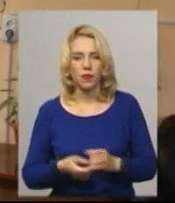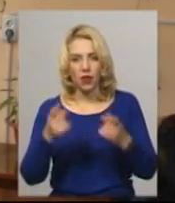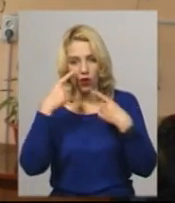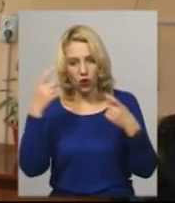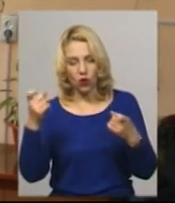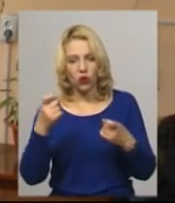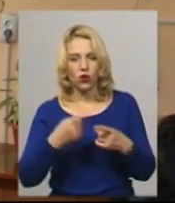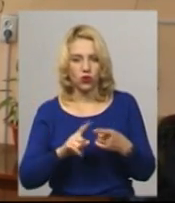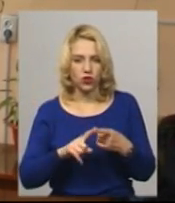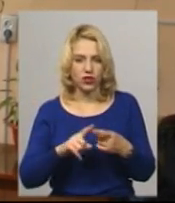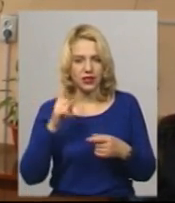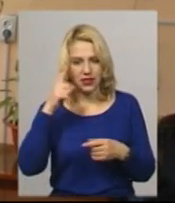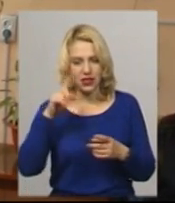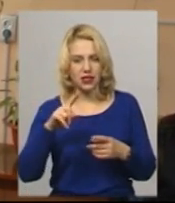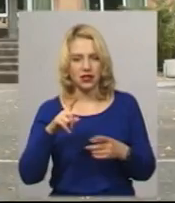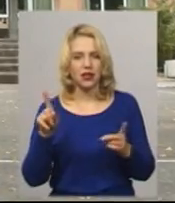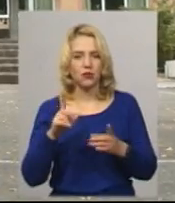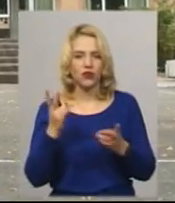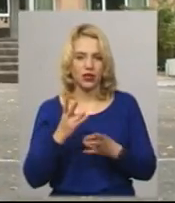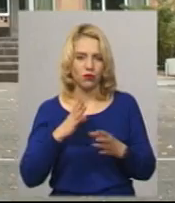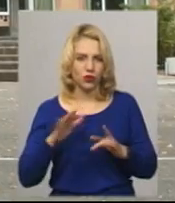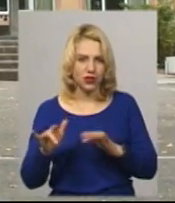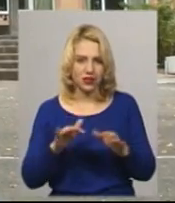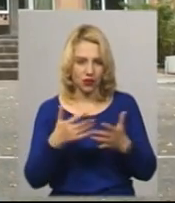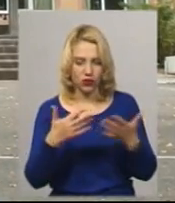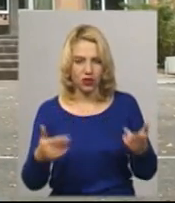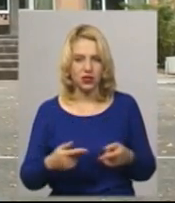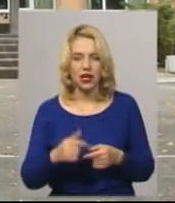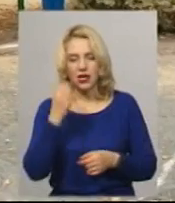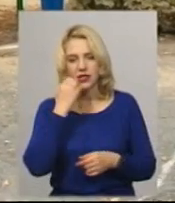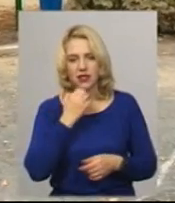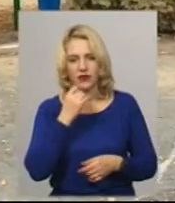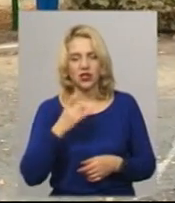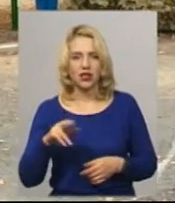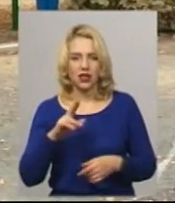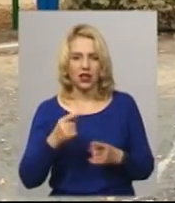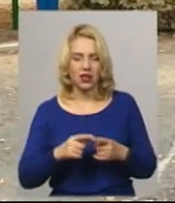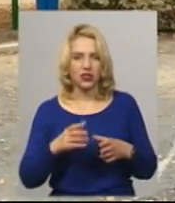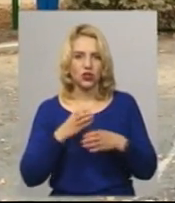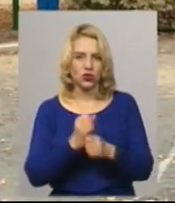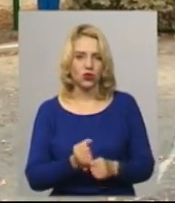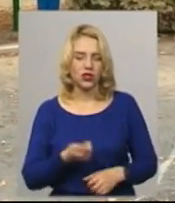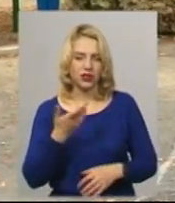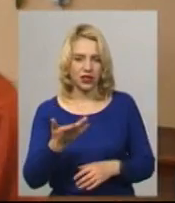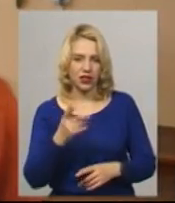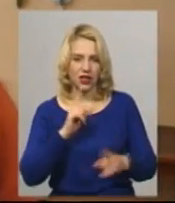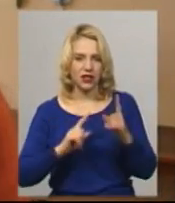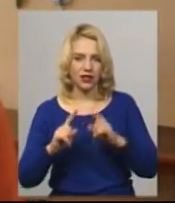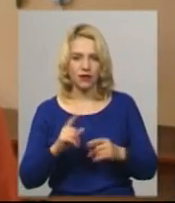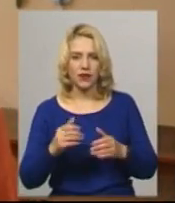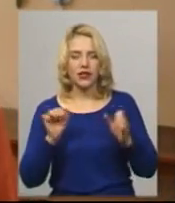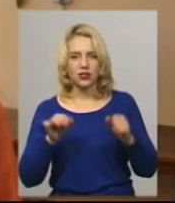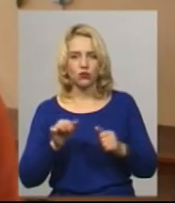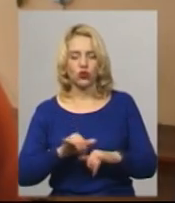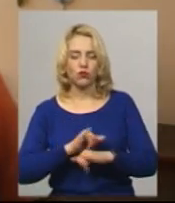оголошуємо змагання, які мають бути в нас. Завдяки радіо у школі скоротили кількість лінійок, каже голова учнівської ради. Ми зможемо